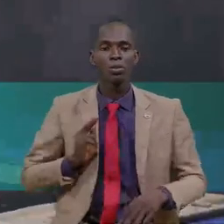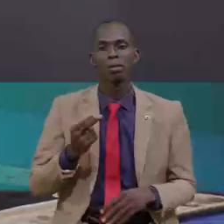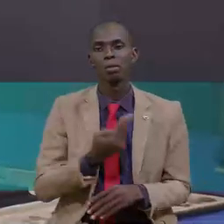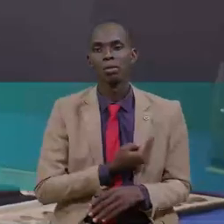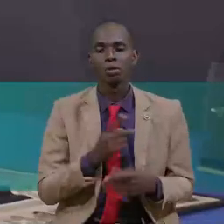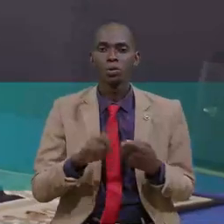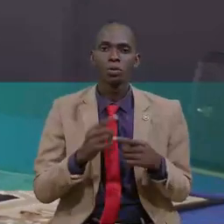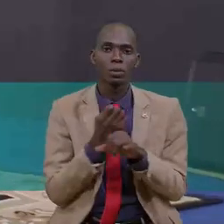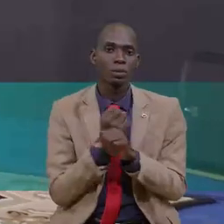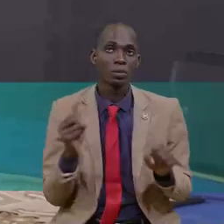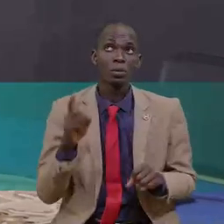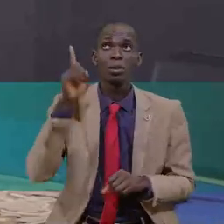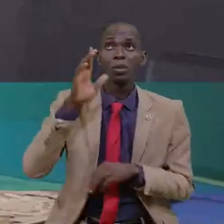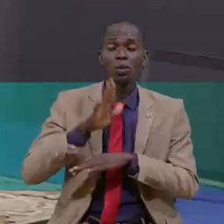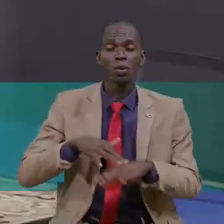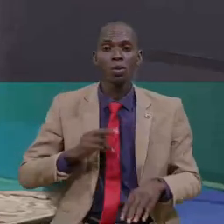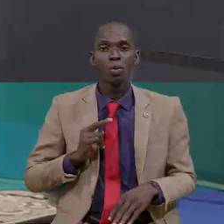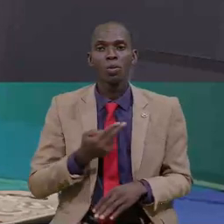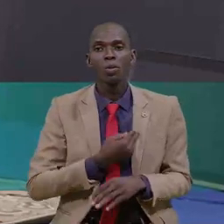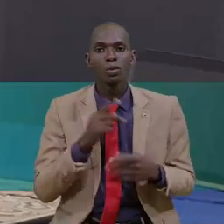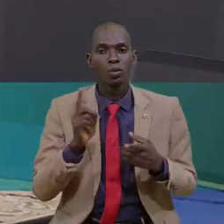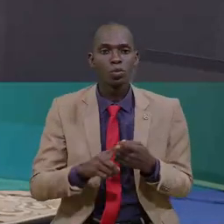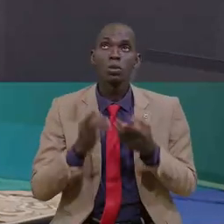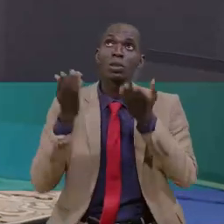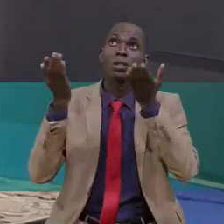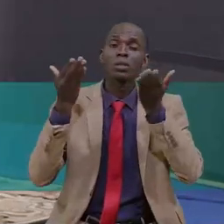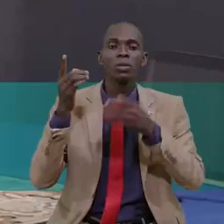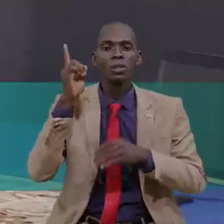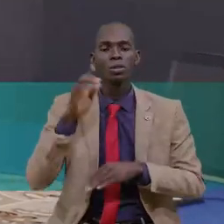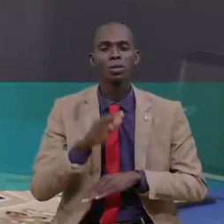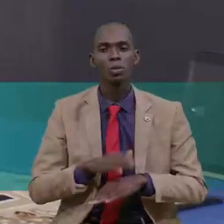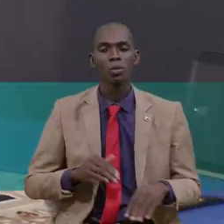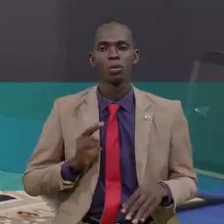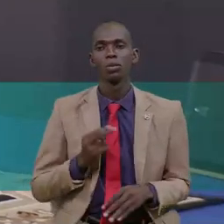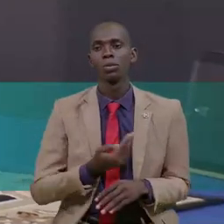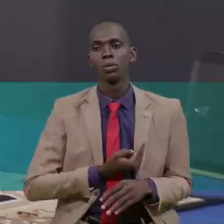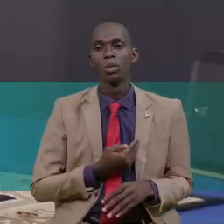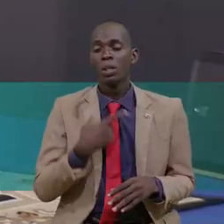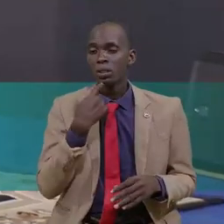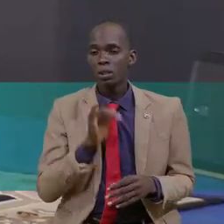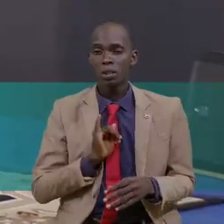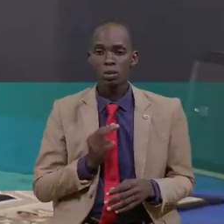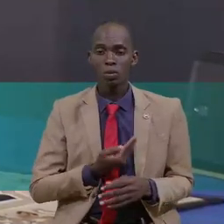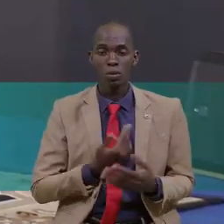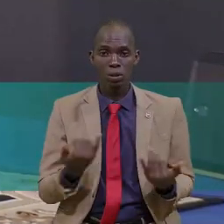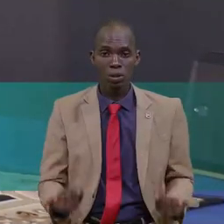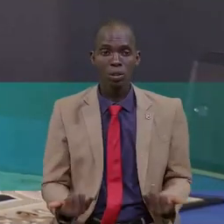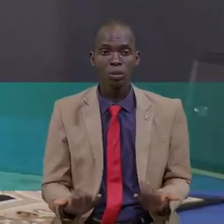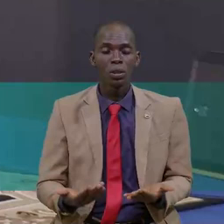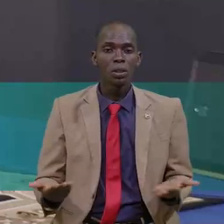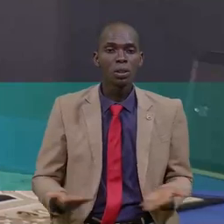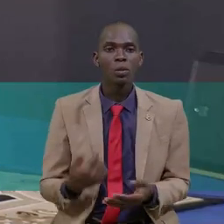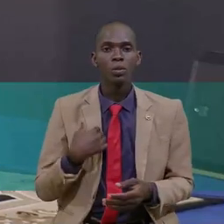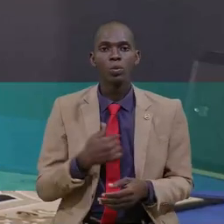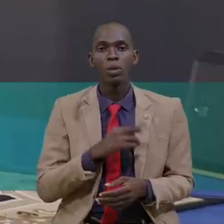appelés au salut, il nous a appelés au service. » Et idée, voici là où nous devons